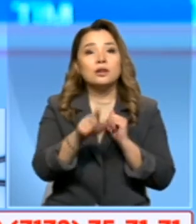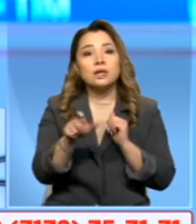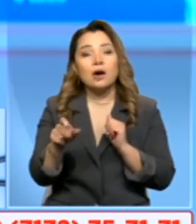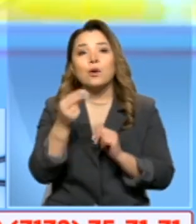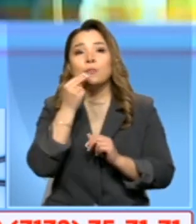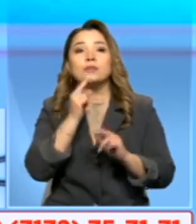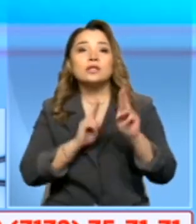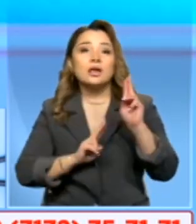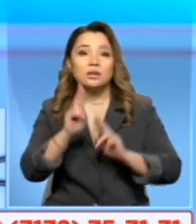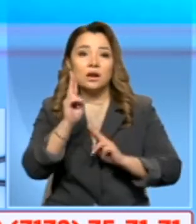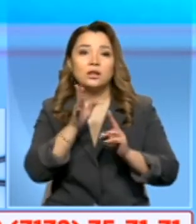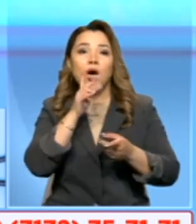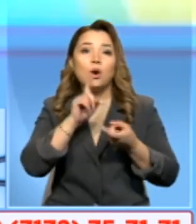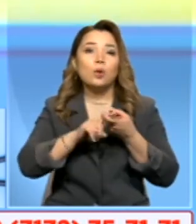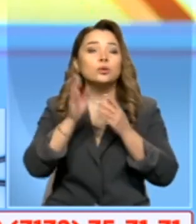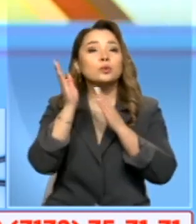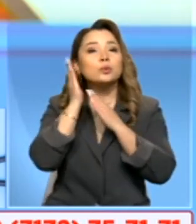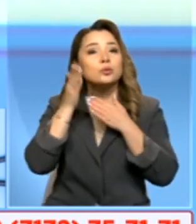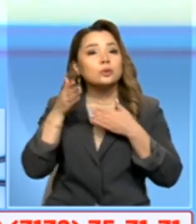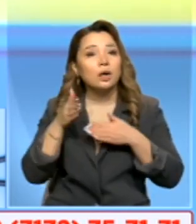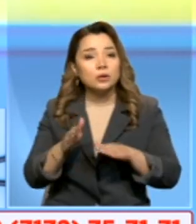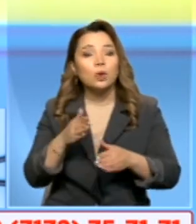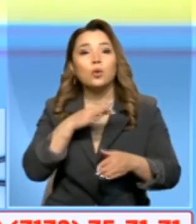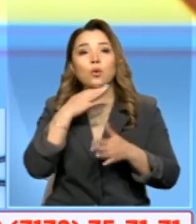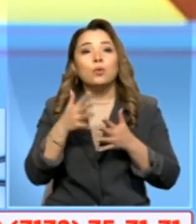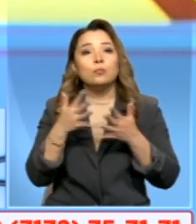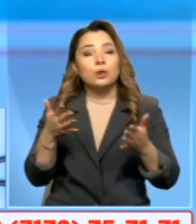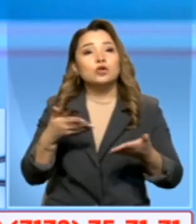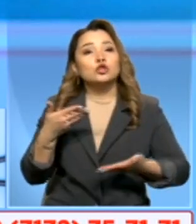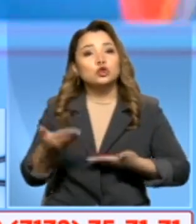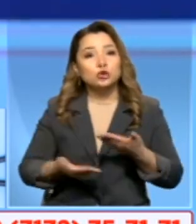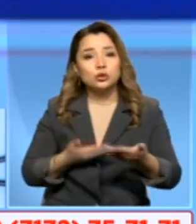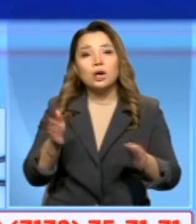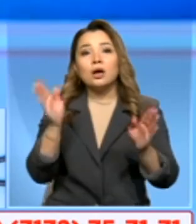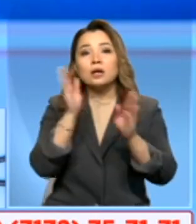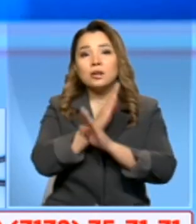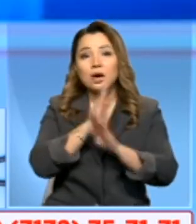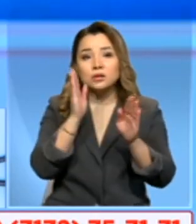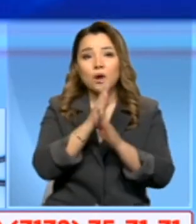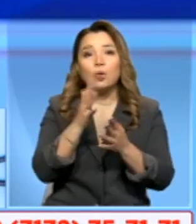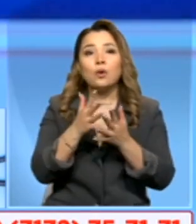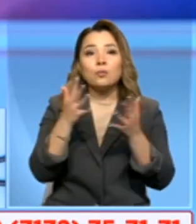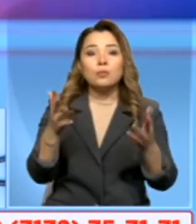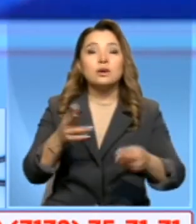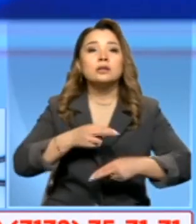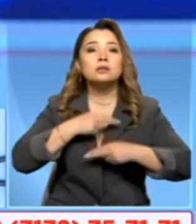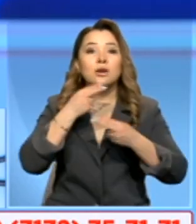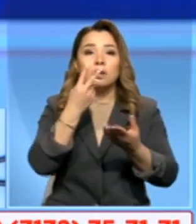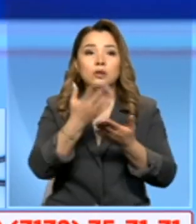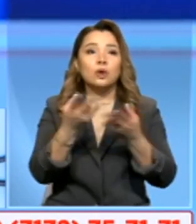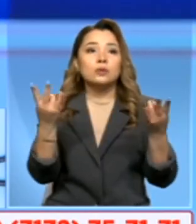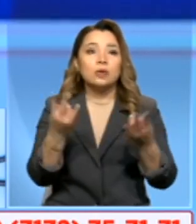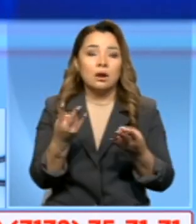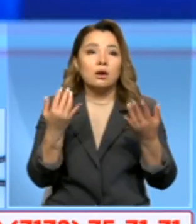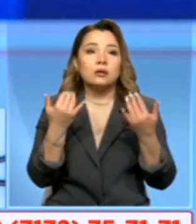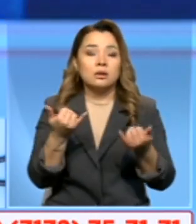диета сақтаңыз, уақытында ұйықтаңыз, көбірек жүріңіз, таза ауаға шығыңыз деген дүниелерге үлкен мән беріп қарауымыз керек. Ал енді ағзада